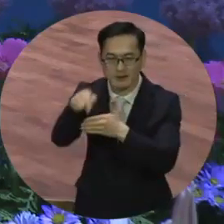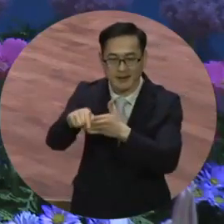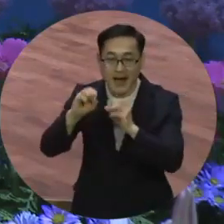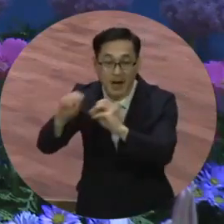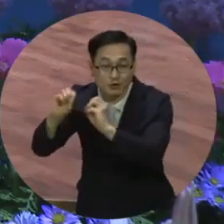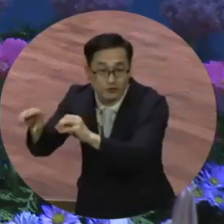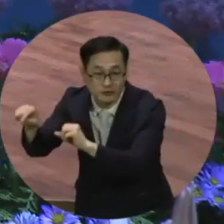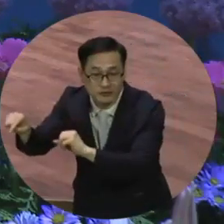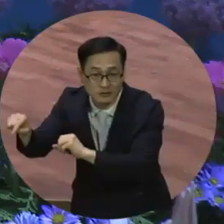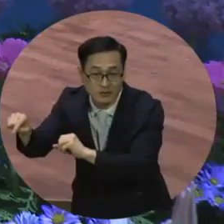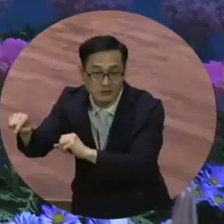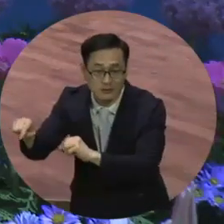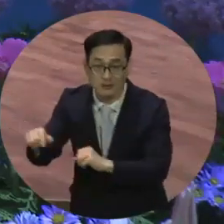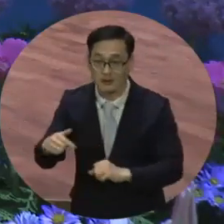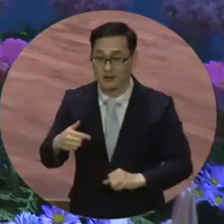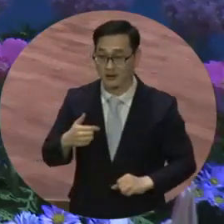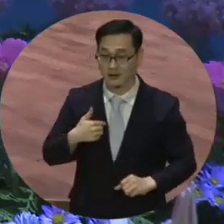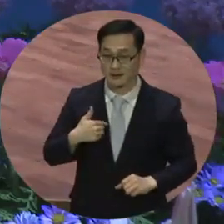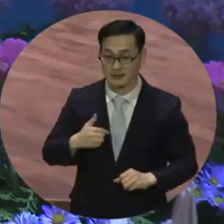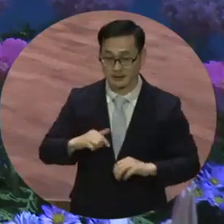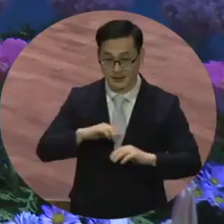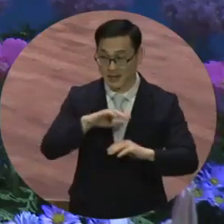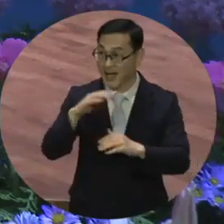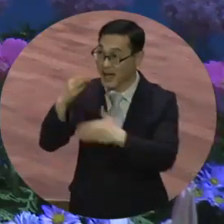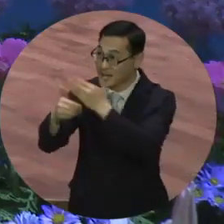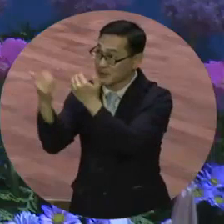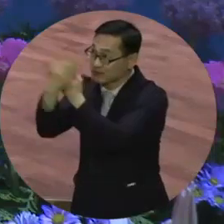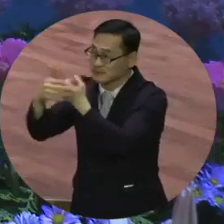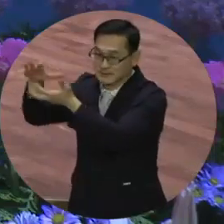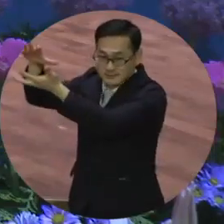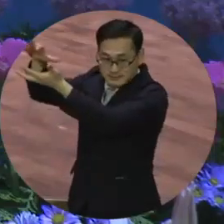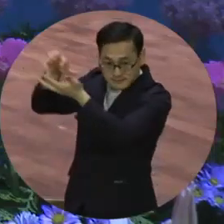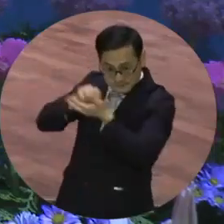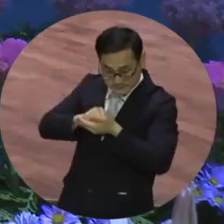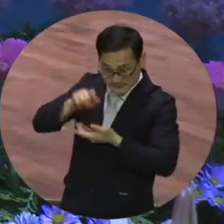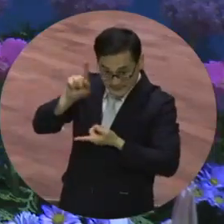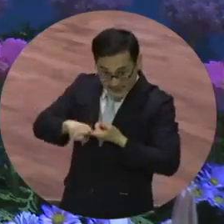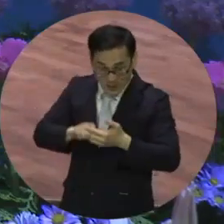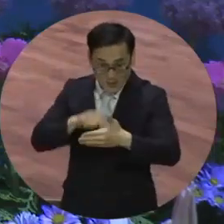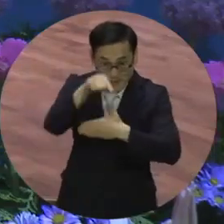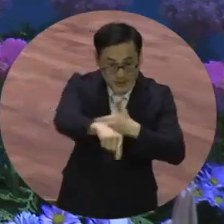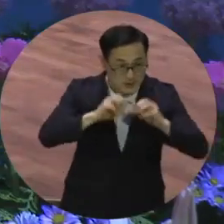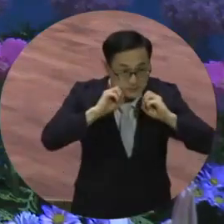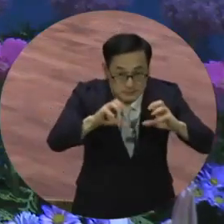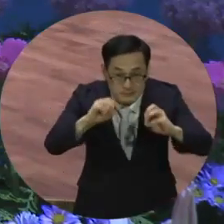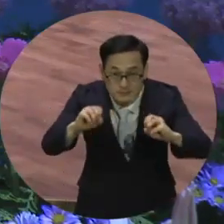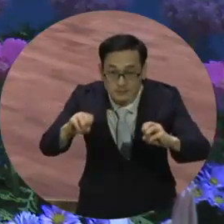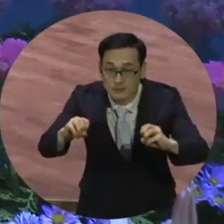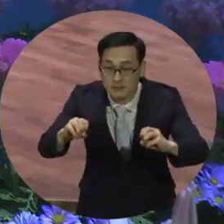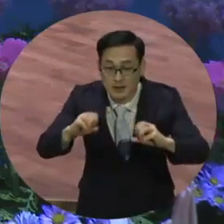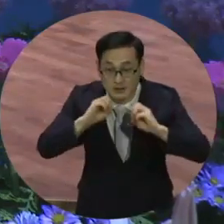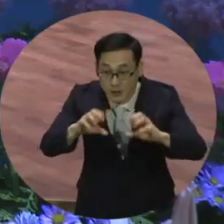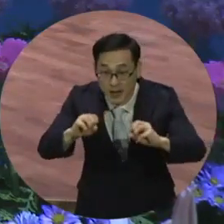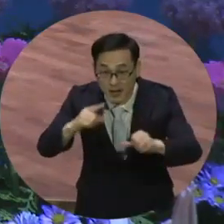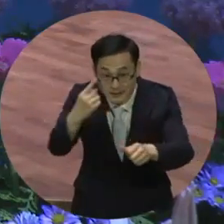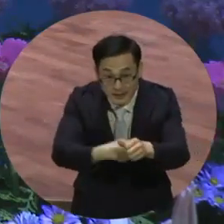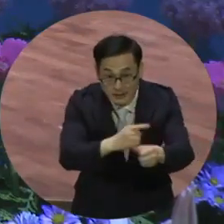것과 현장의 모든 것이 변화되는 all change 증거가 나오게 돼 있어.